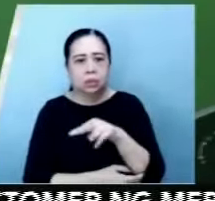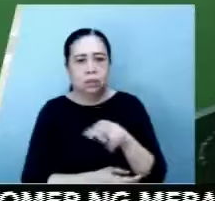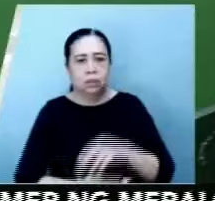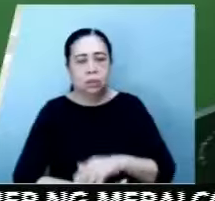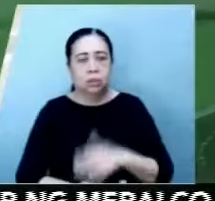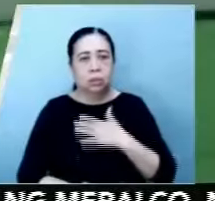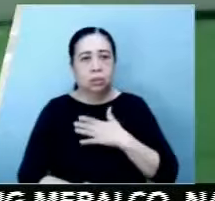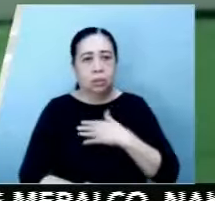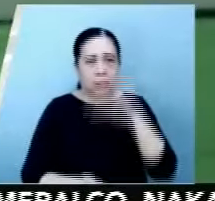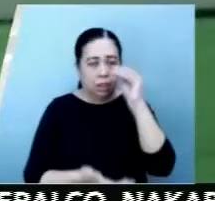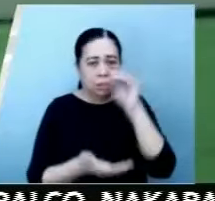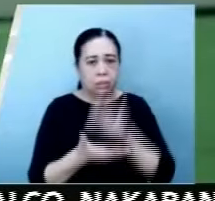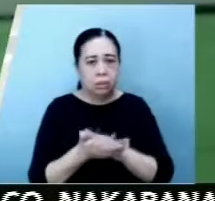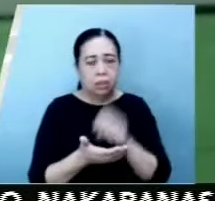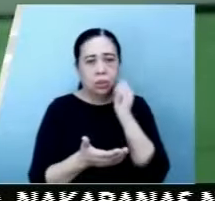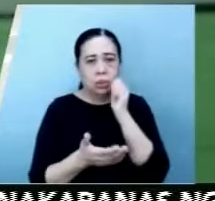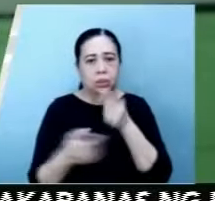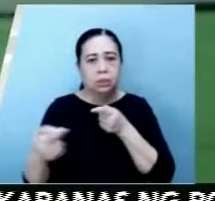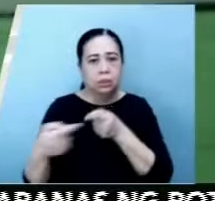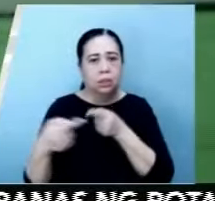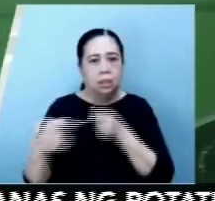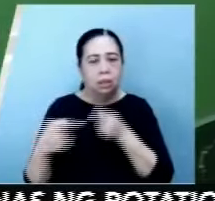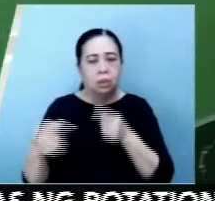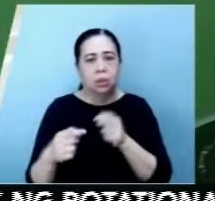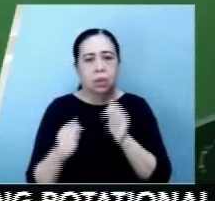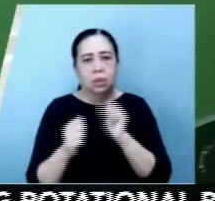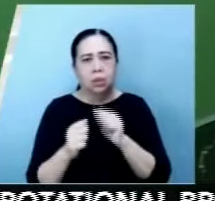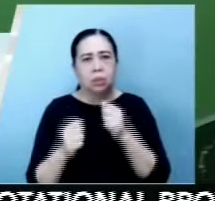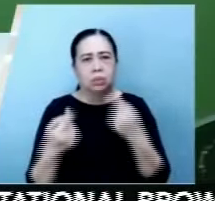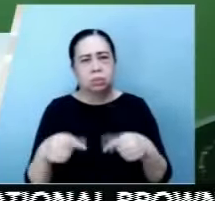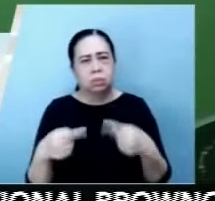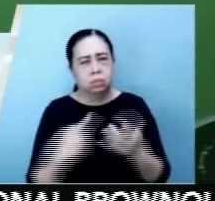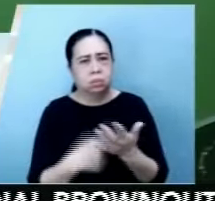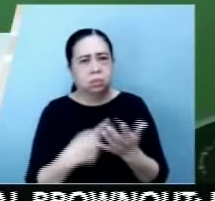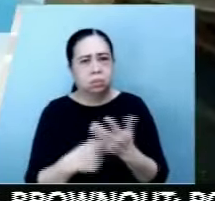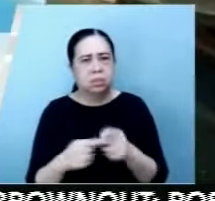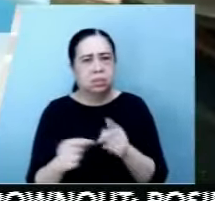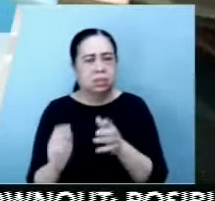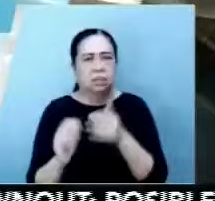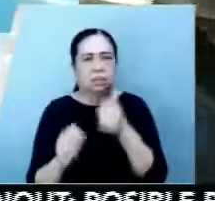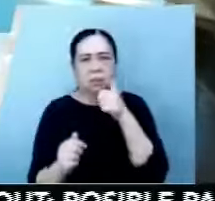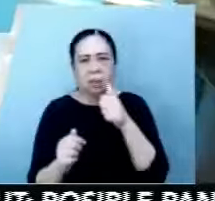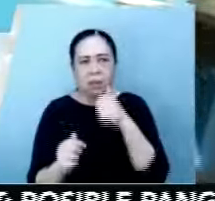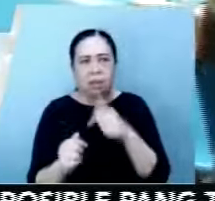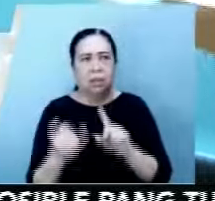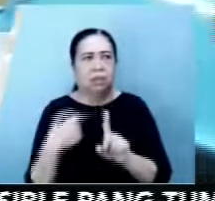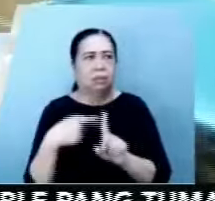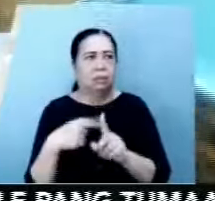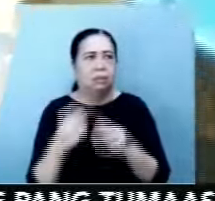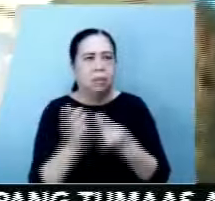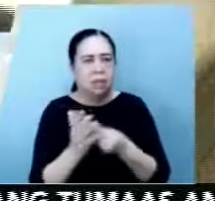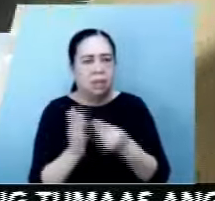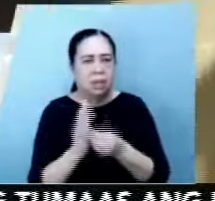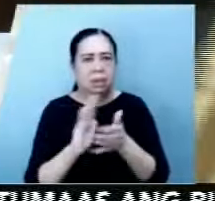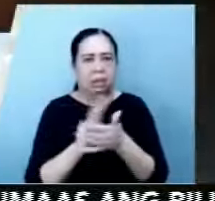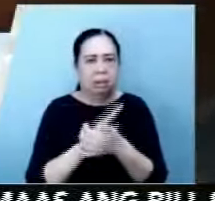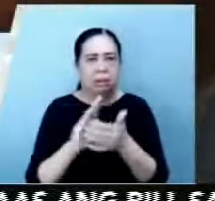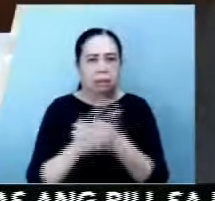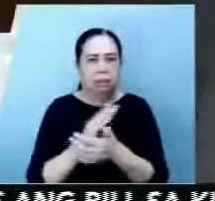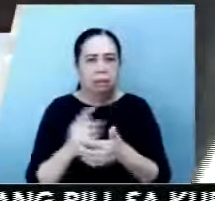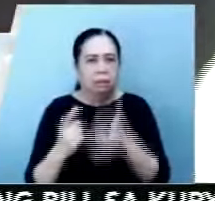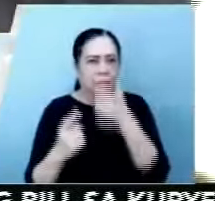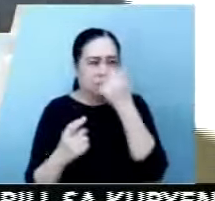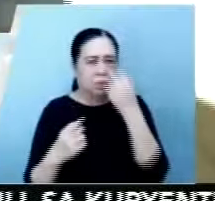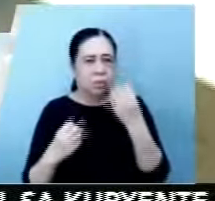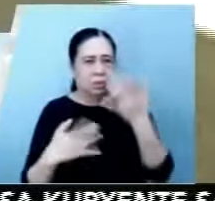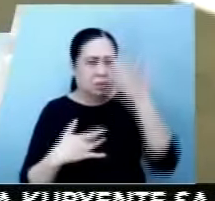kami nag-aaway. Palagi lang namin pinag-aawayan, babae at saka pera. Siguro eh, dahil nga marami akong sakit, hindi